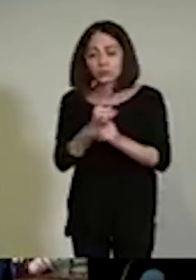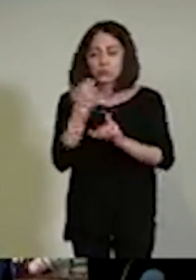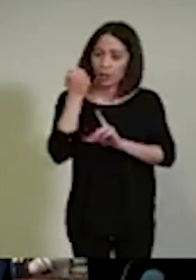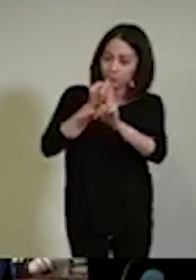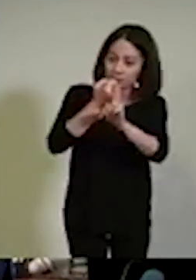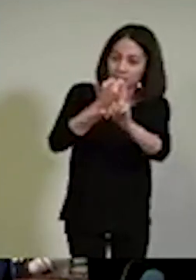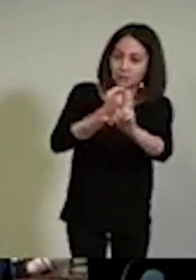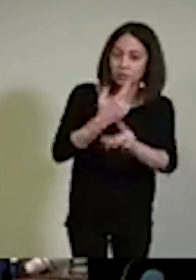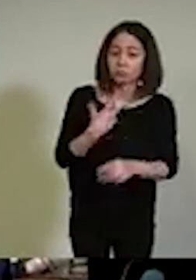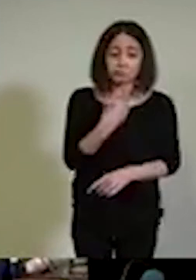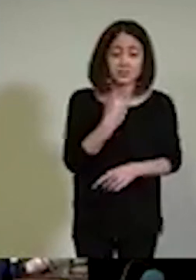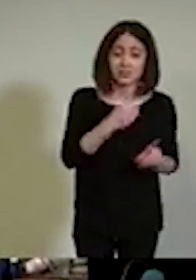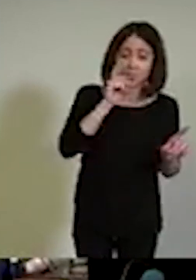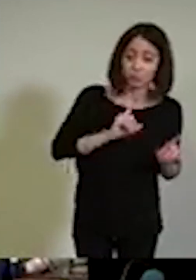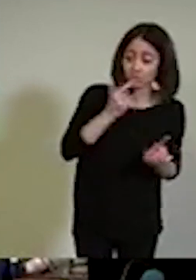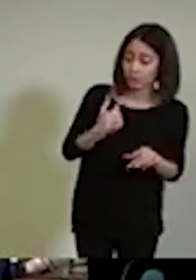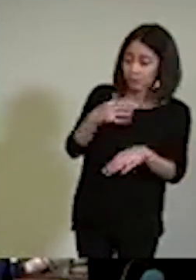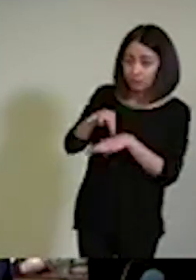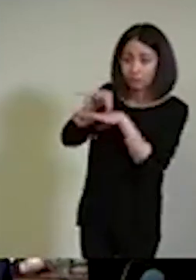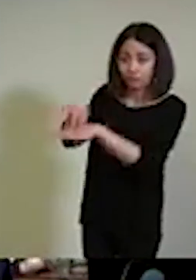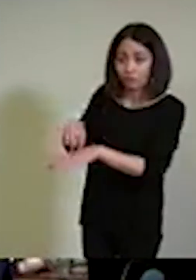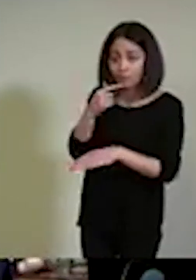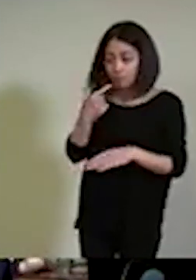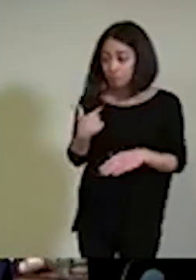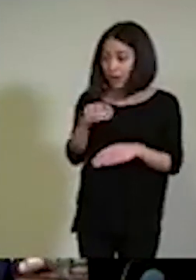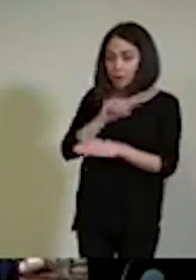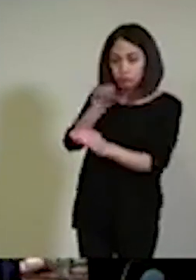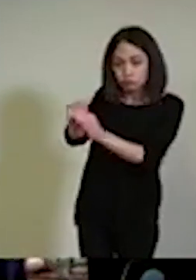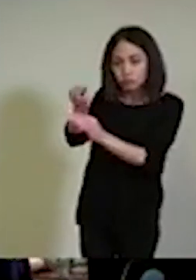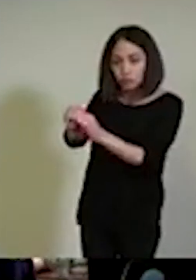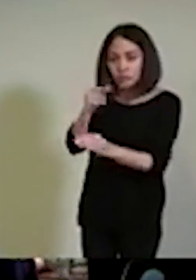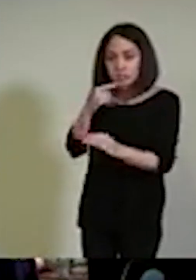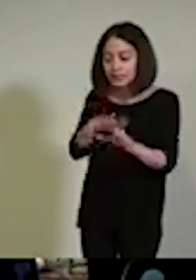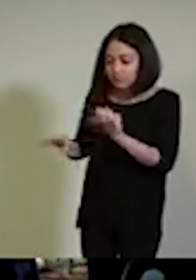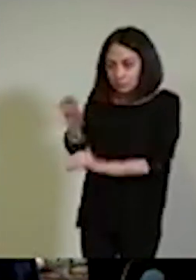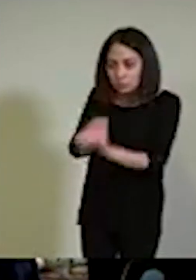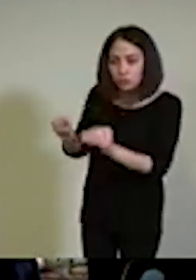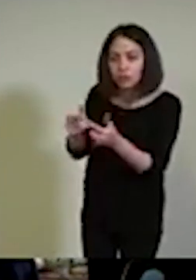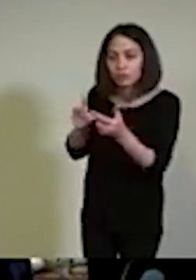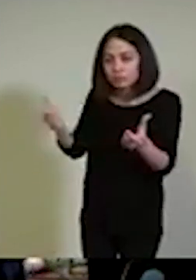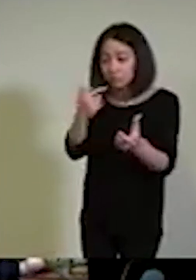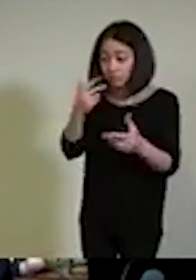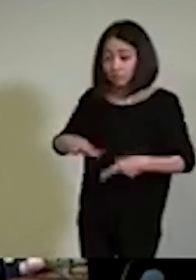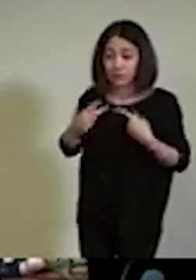qui se succèdent, se relaient, accompagnent, nourrissent, consolent et financent le quotidien de ces jeunes. Merci.